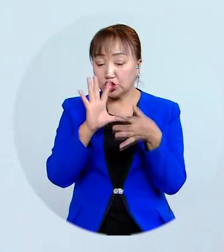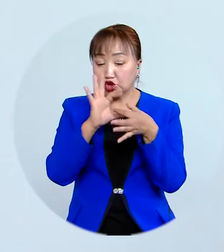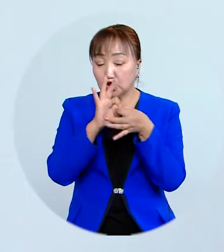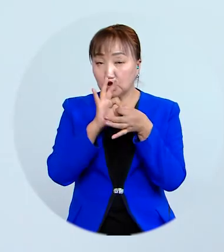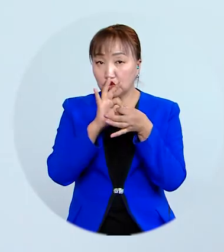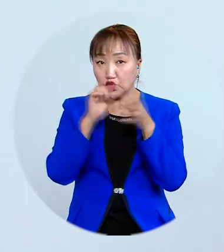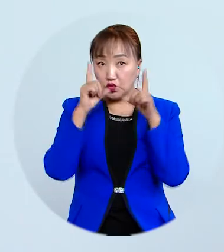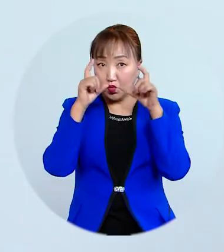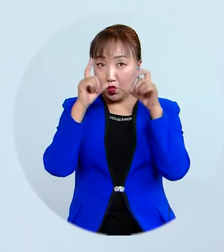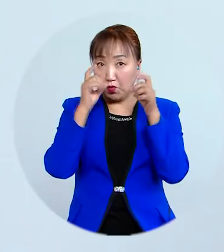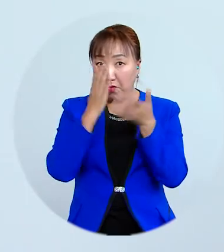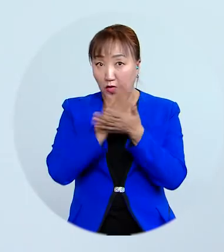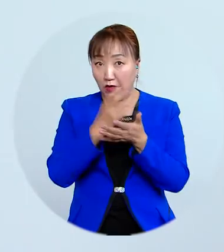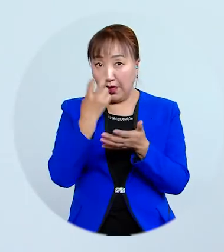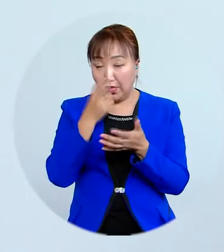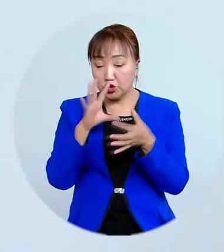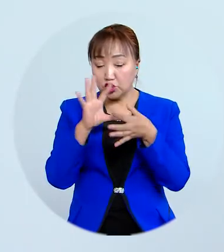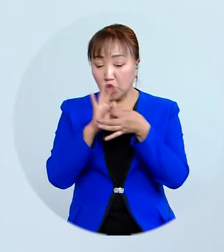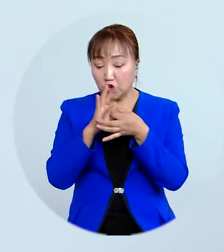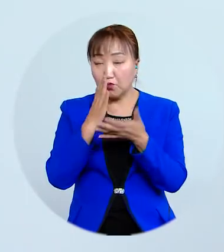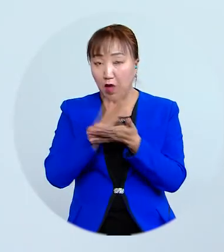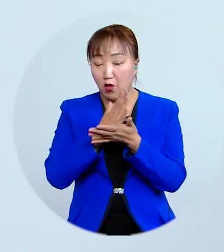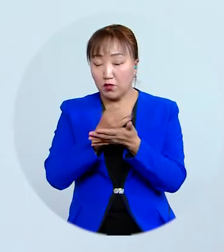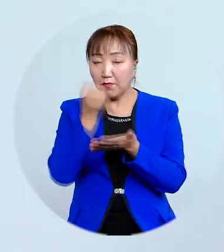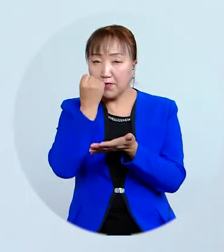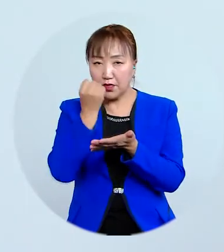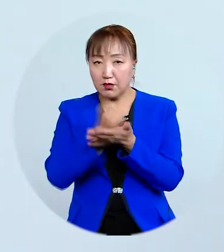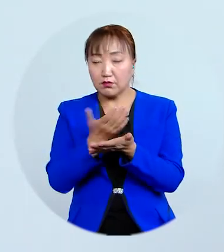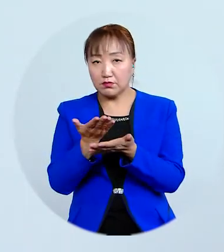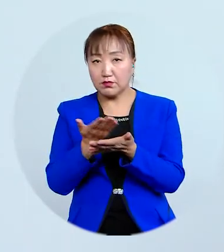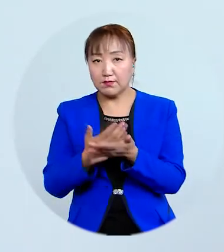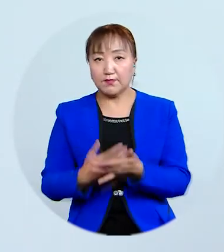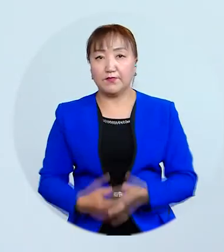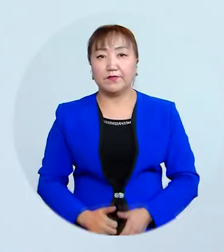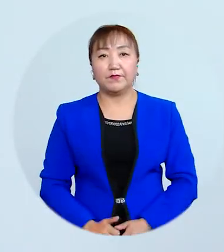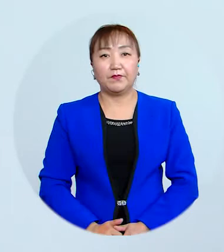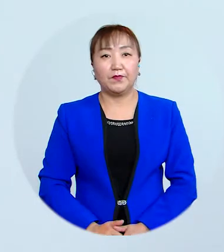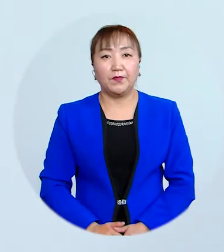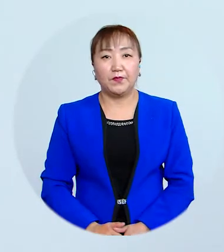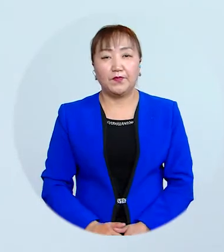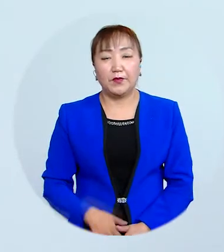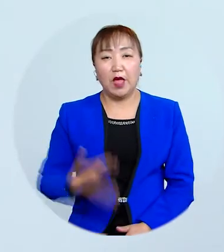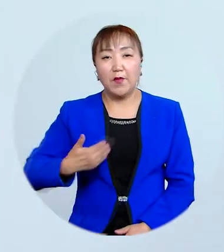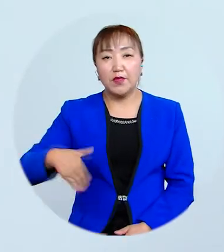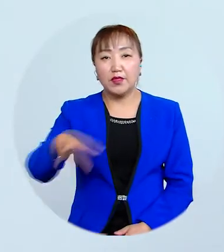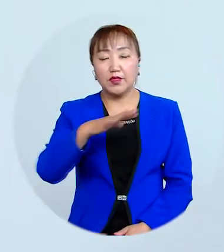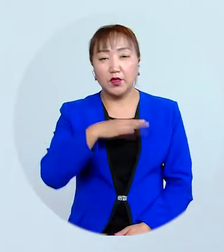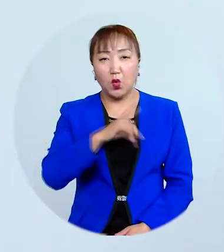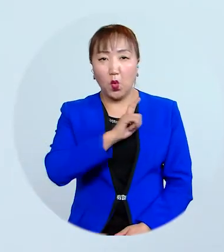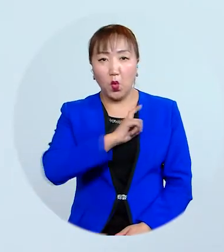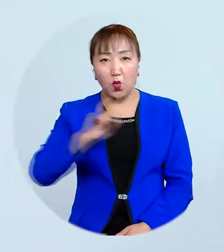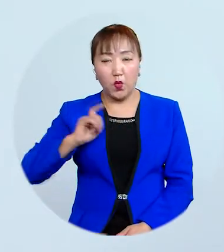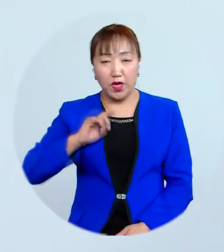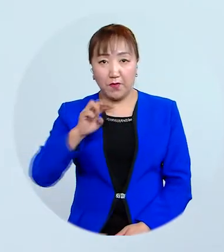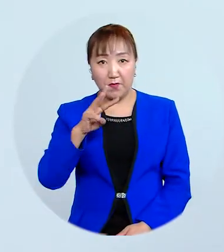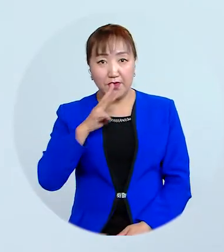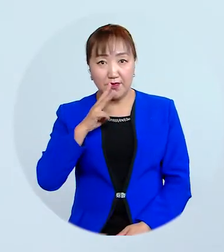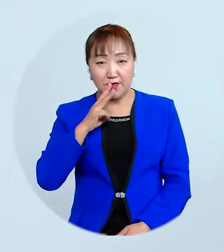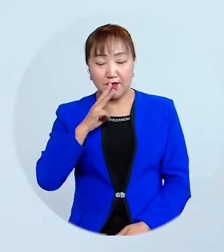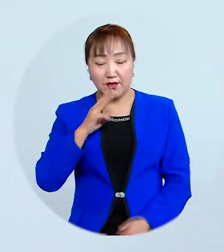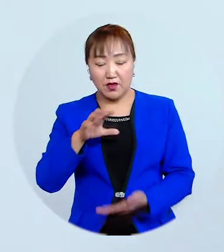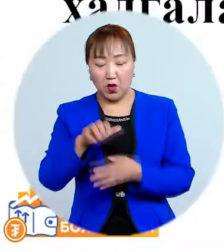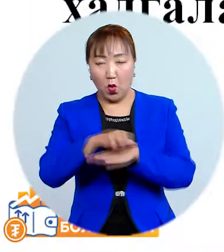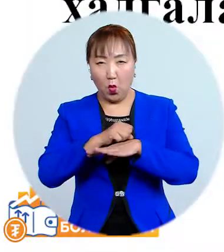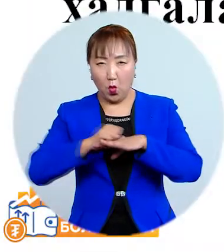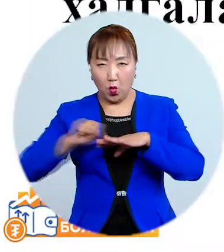ажиглаарай. Хэрвээ байх юм бол энэ хаяг баталгаатай хаяг гэсэн үг ээ. За бид нэр хувийн мэдээллээ бас устгагдаг